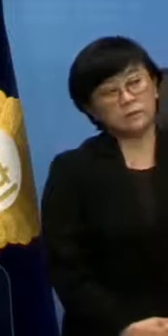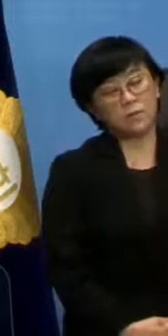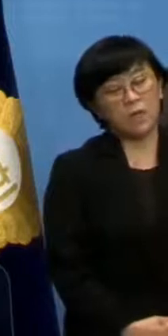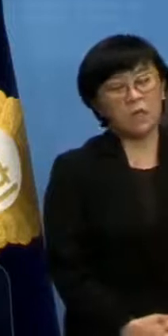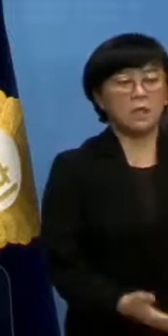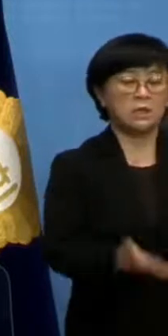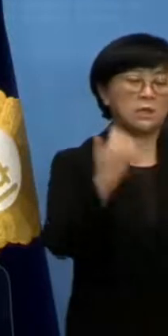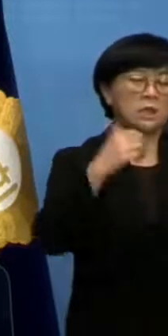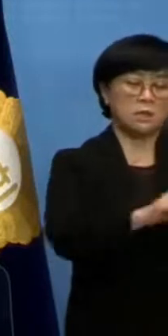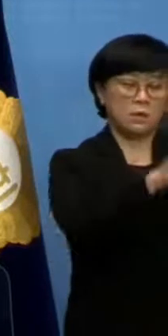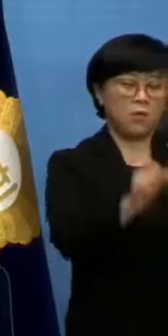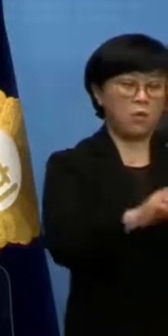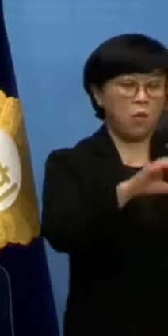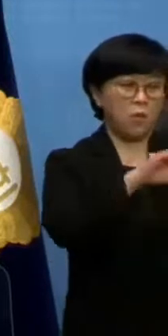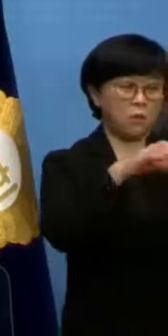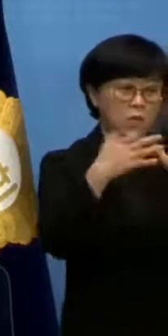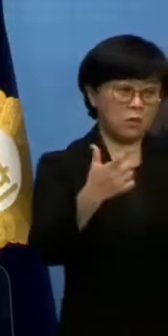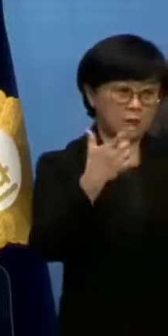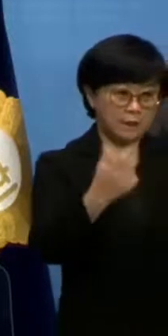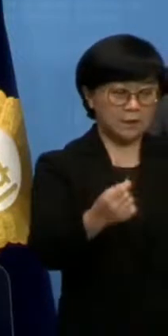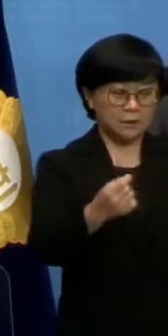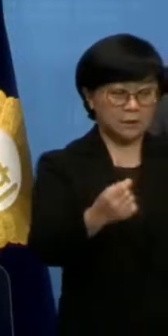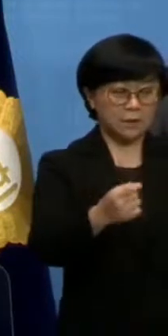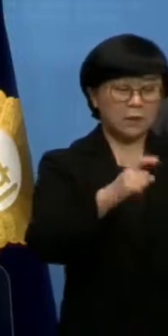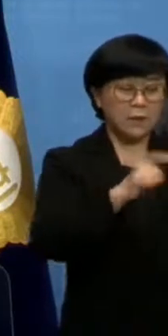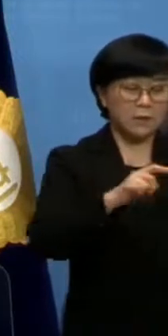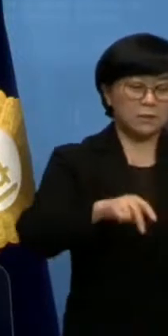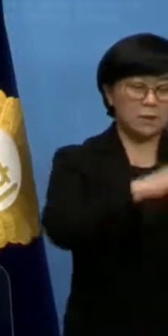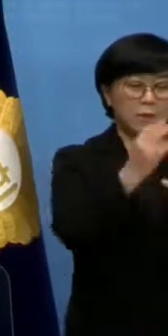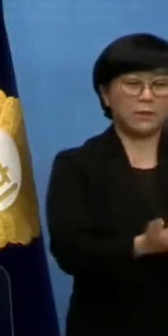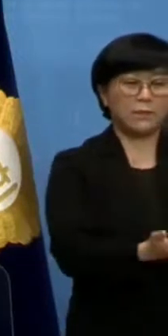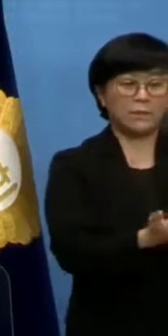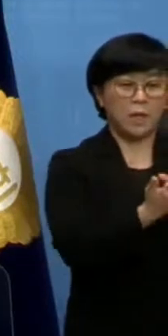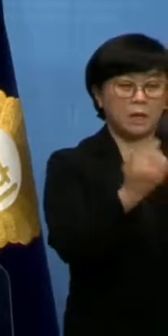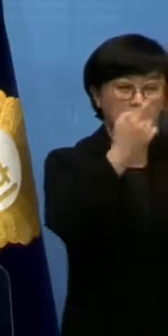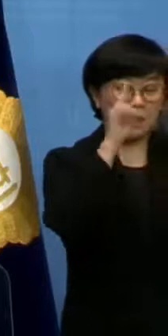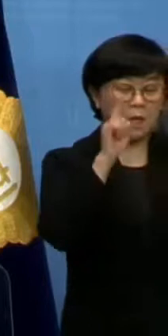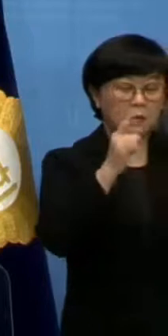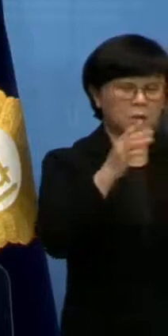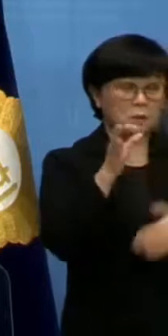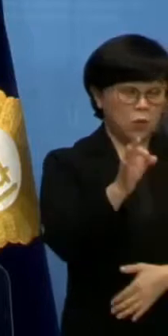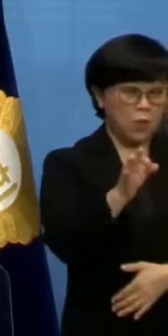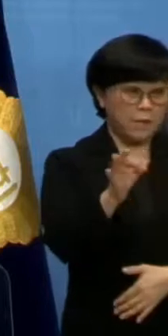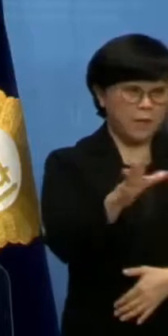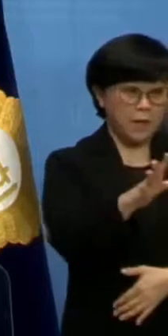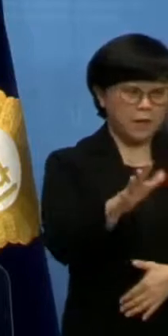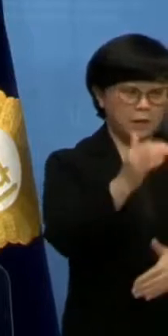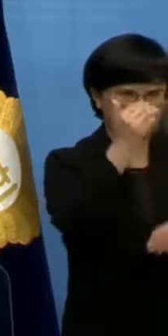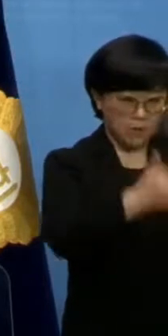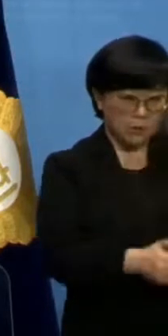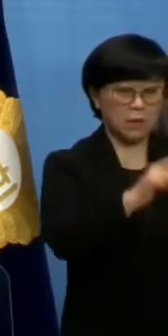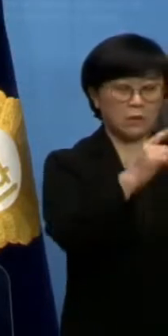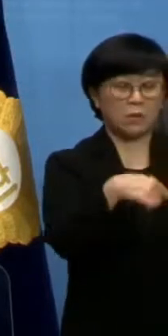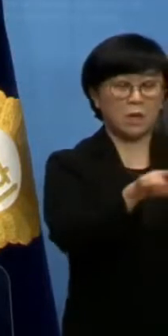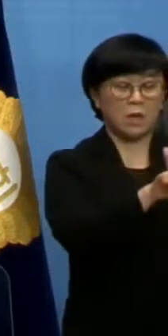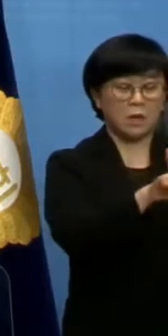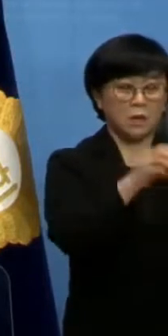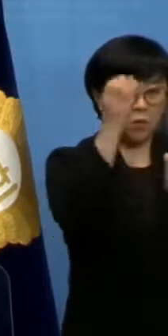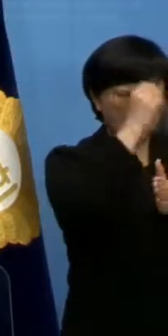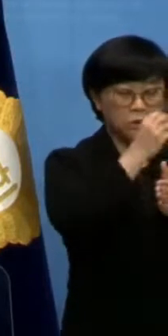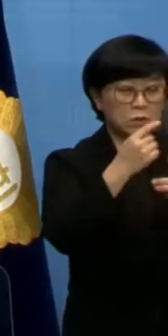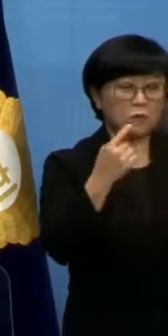지난 10월 코로나19와 같은 재난 상황에서 대학 등록금을 면제, 감액할 수 있도록 하는